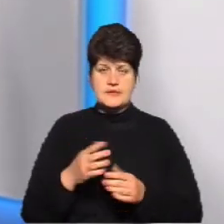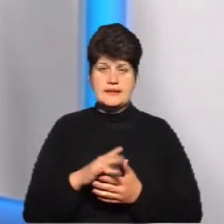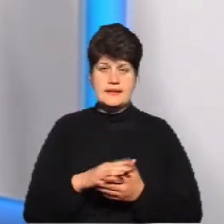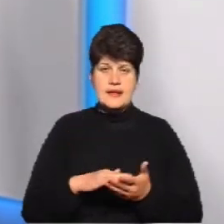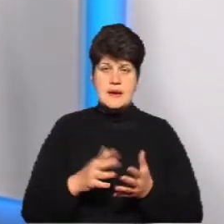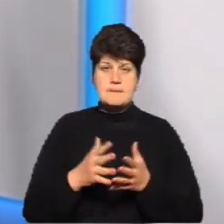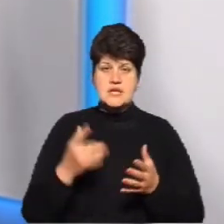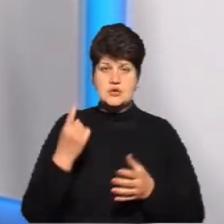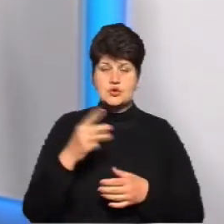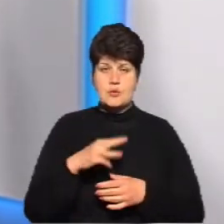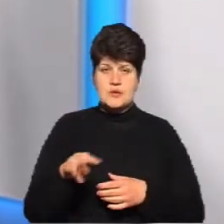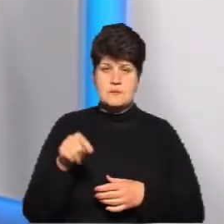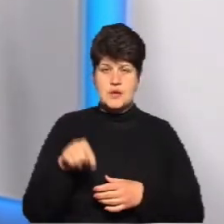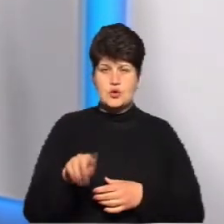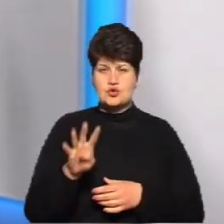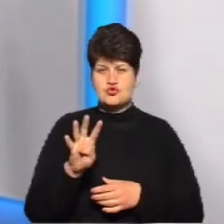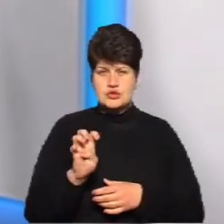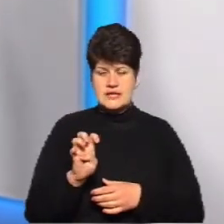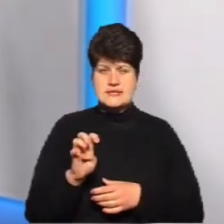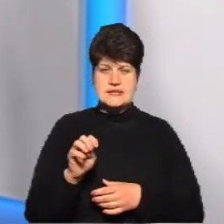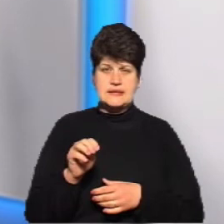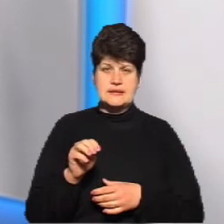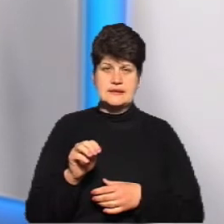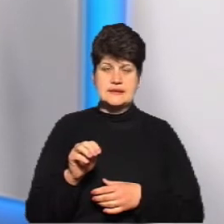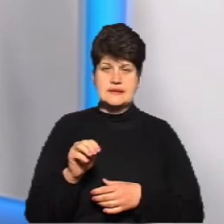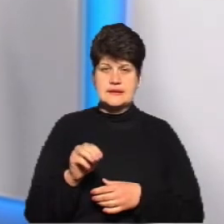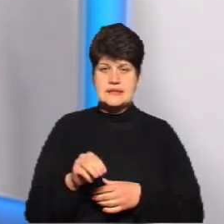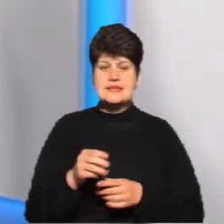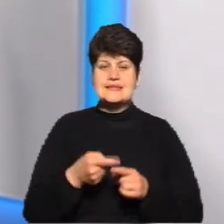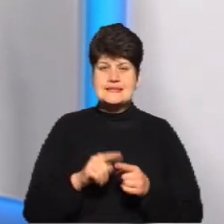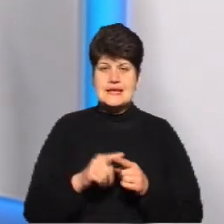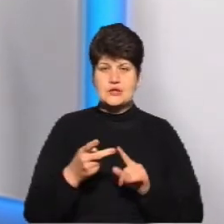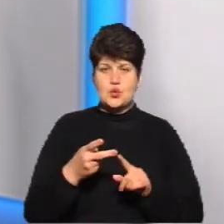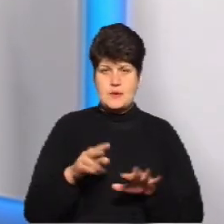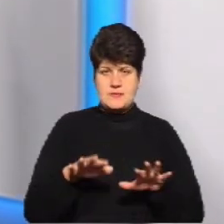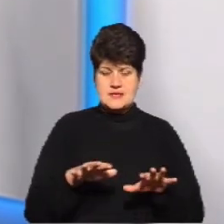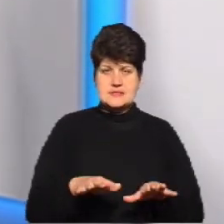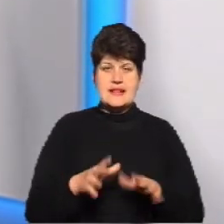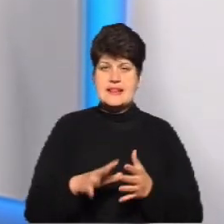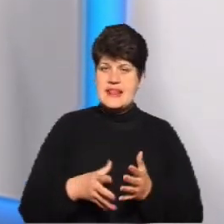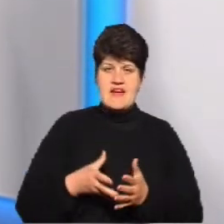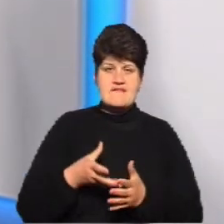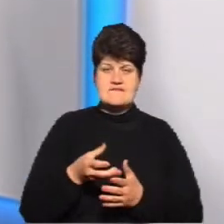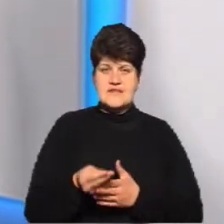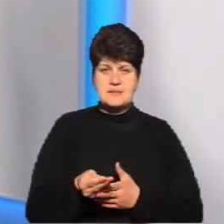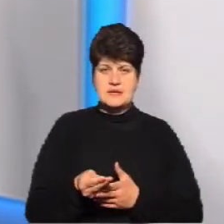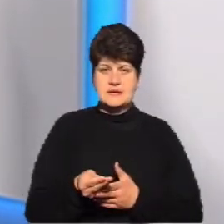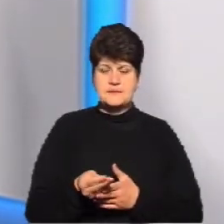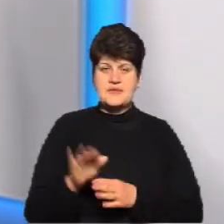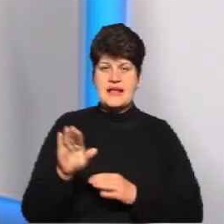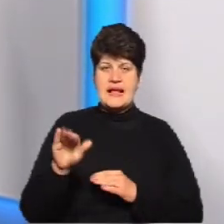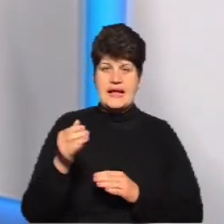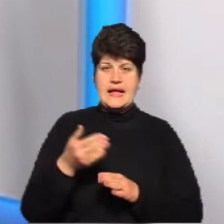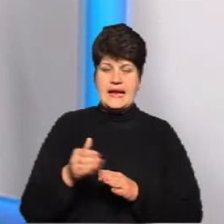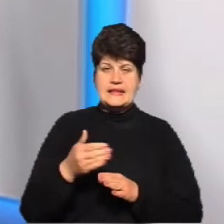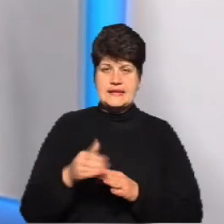це 1 400 000, це на другому місці, це невиплата, несплата кредитів, і процентів